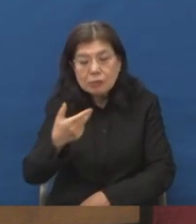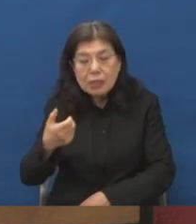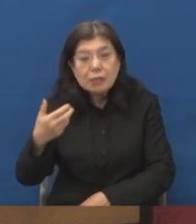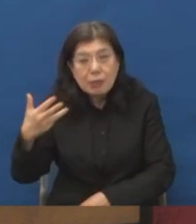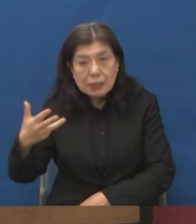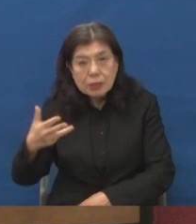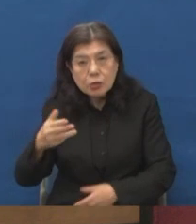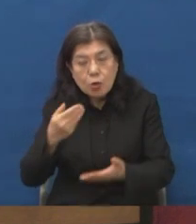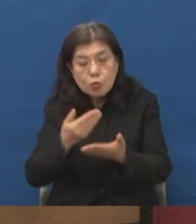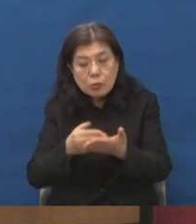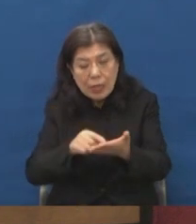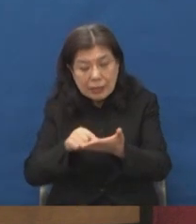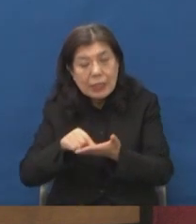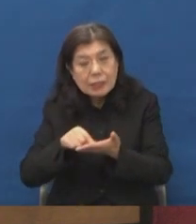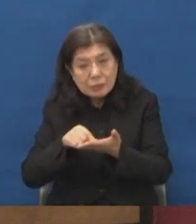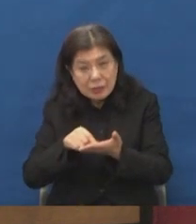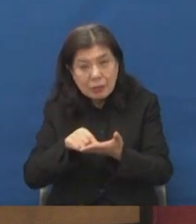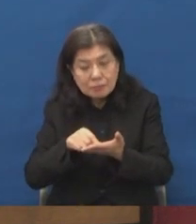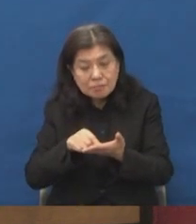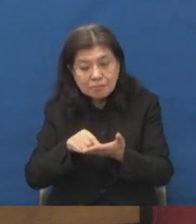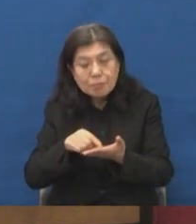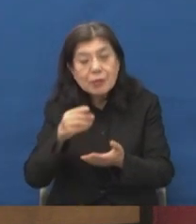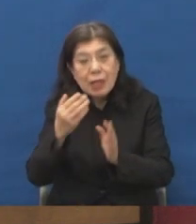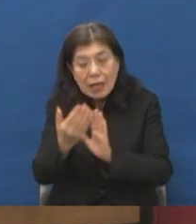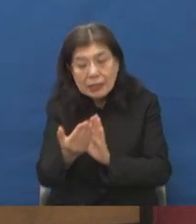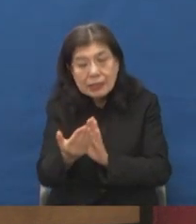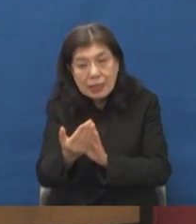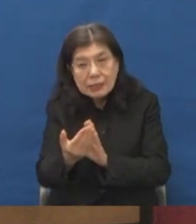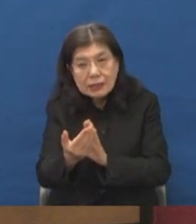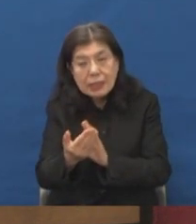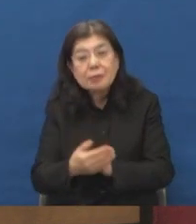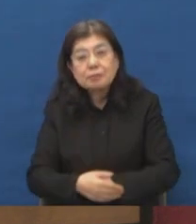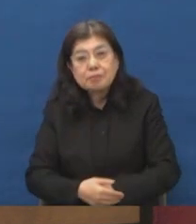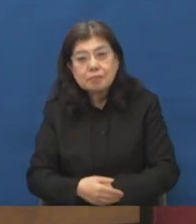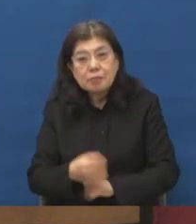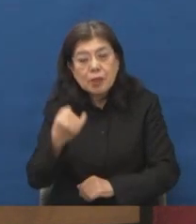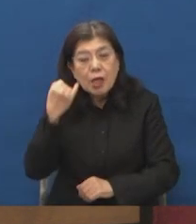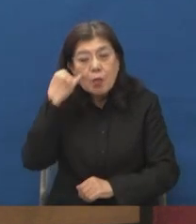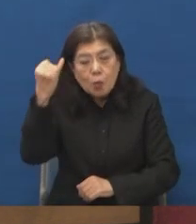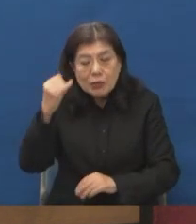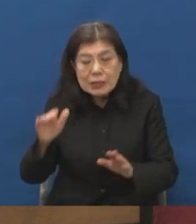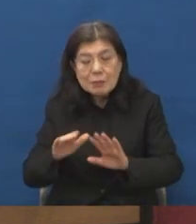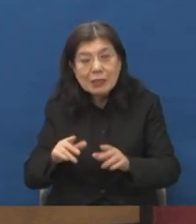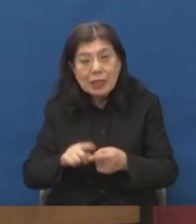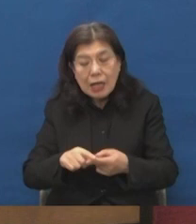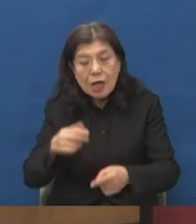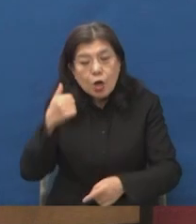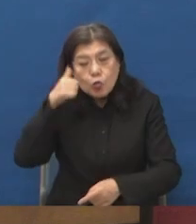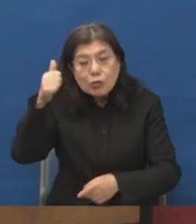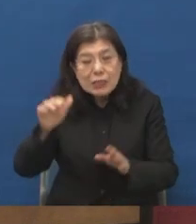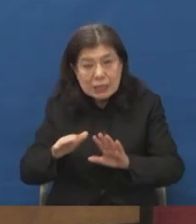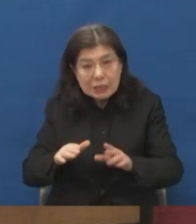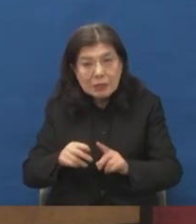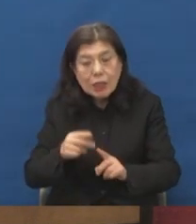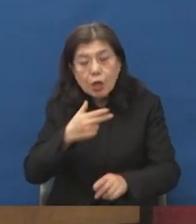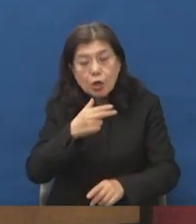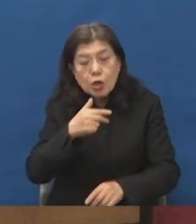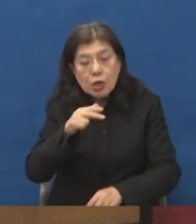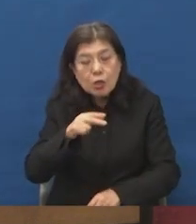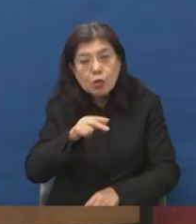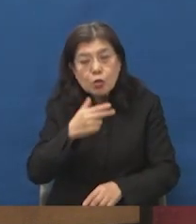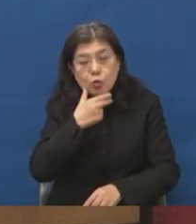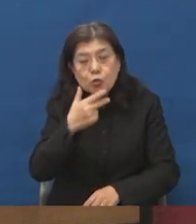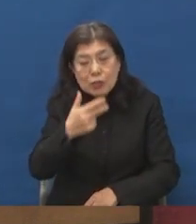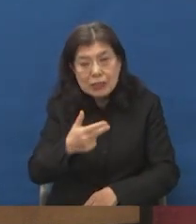起については、理事者から相手方に対し、母子及び父子並びに、家父福祉法に基づく母子福